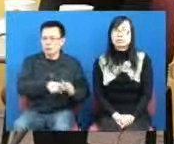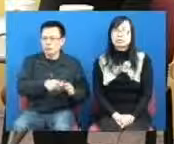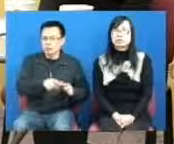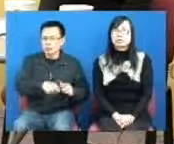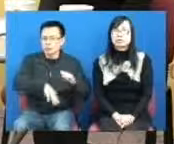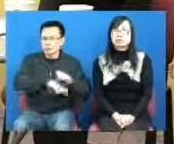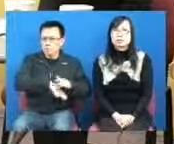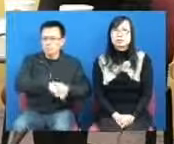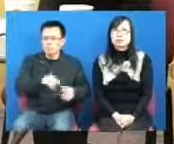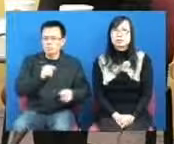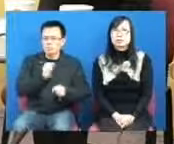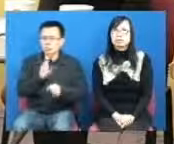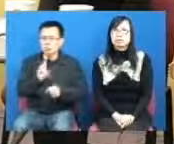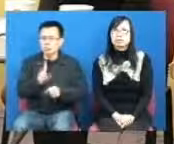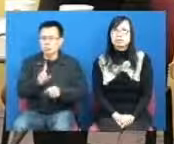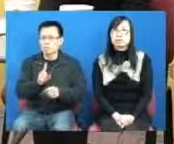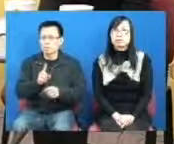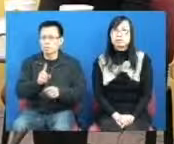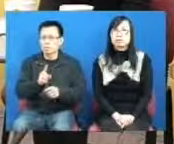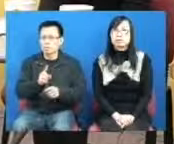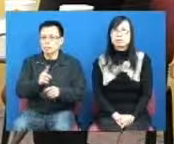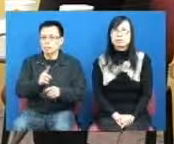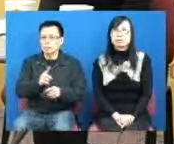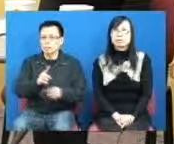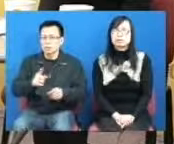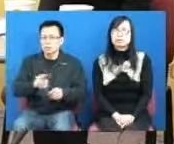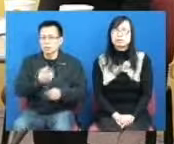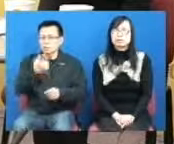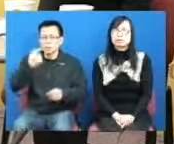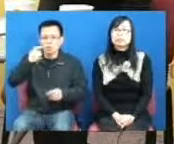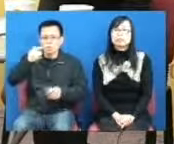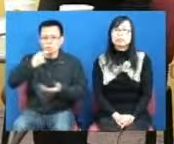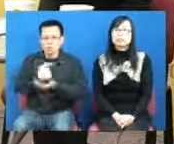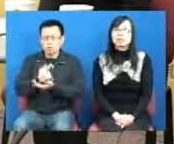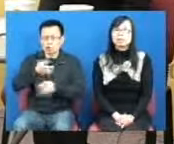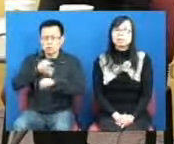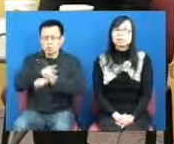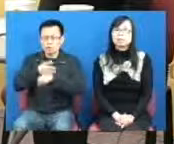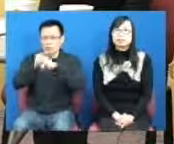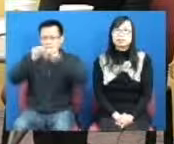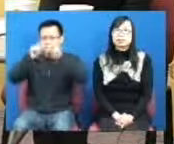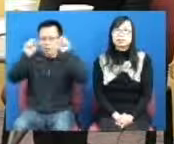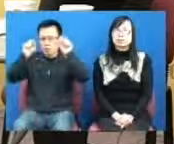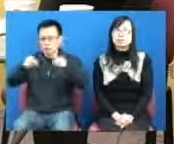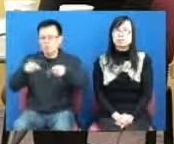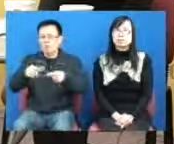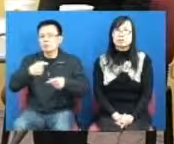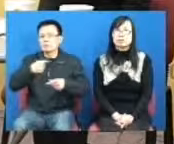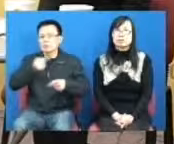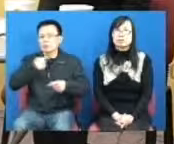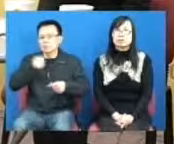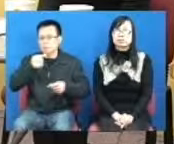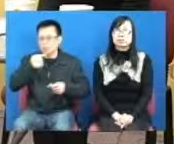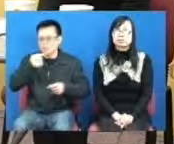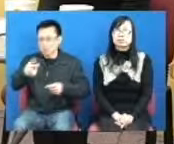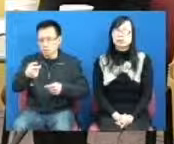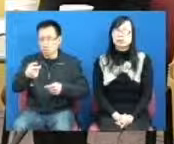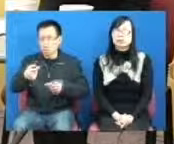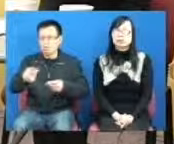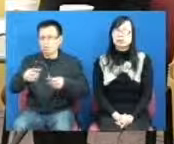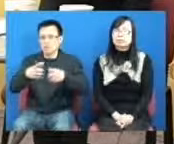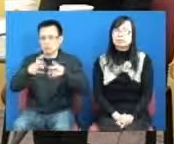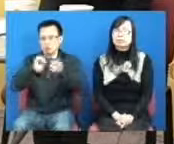做什麽呢我們有那麽多那麽嚴重的一些社會問題我們需要用錢去解決以前經常都